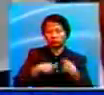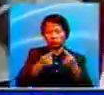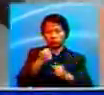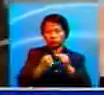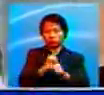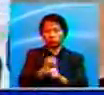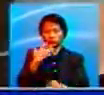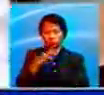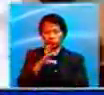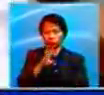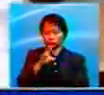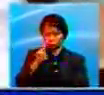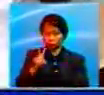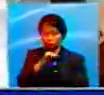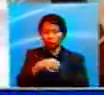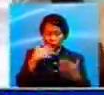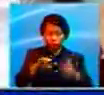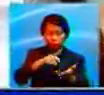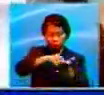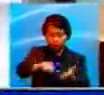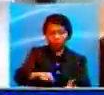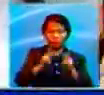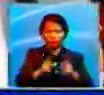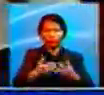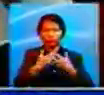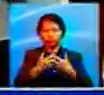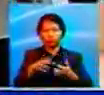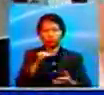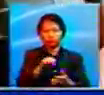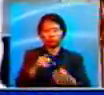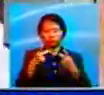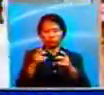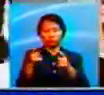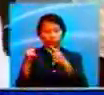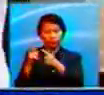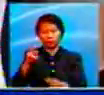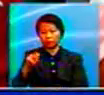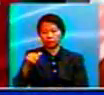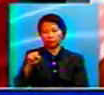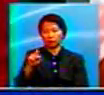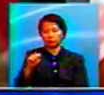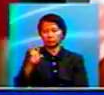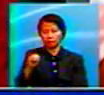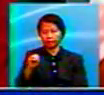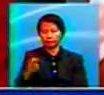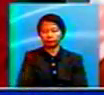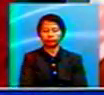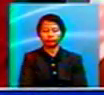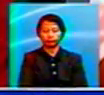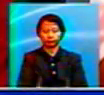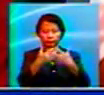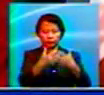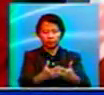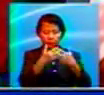tahun 1972 yang telah dibayar oleh pihak kilang dan peruncit kepada kastam. Kilang yang